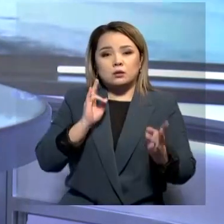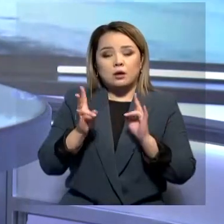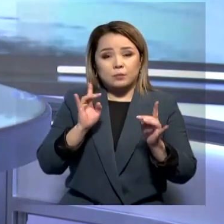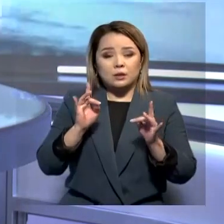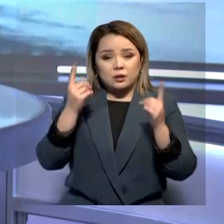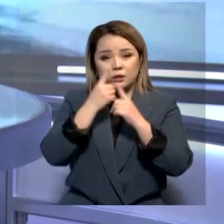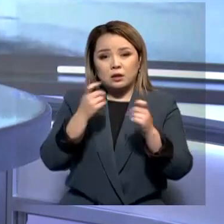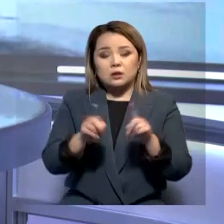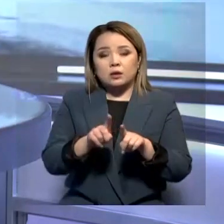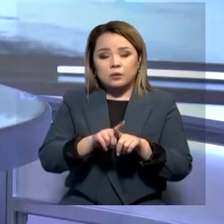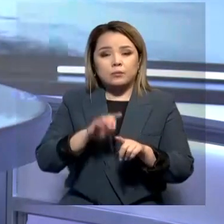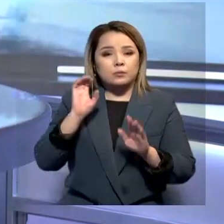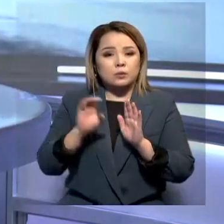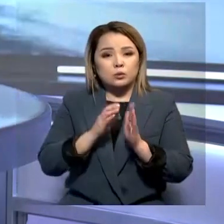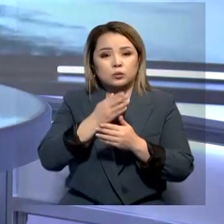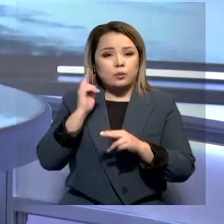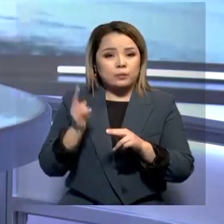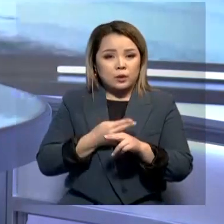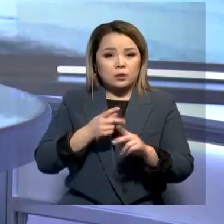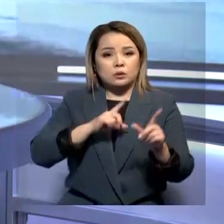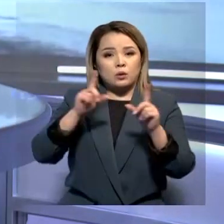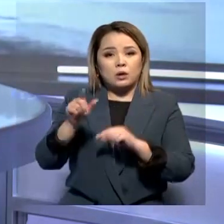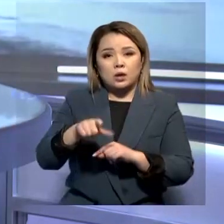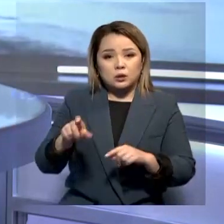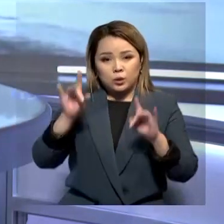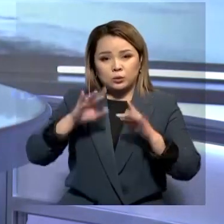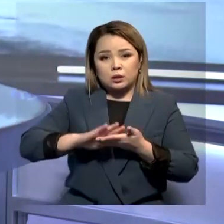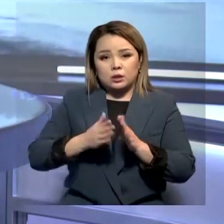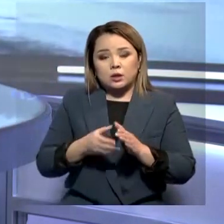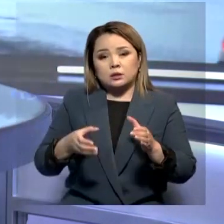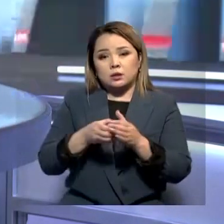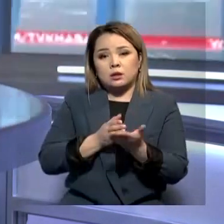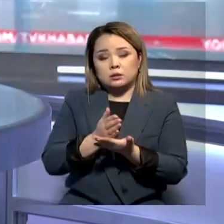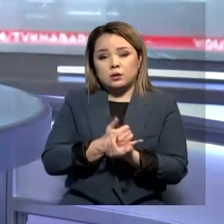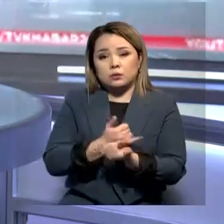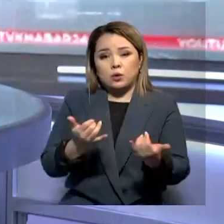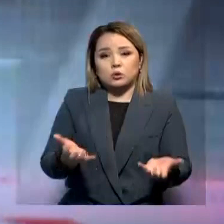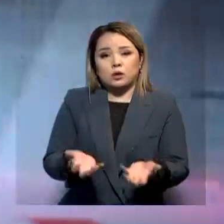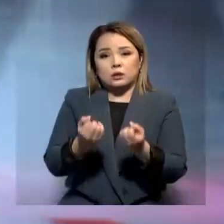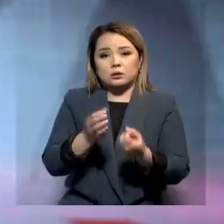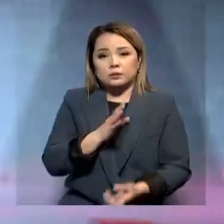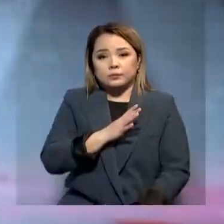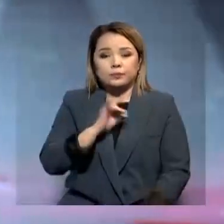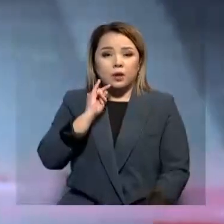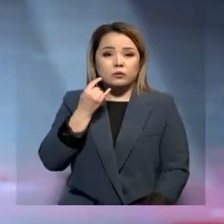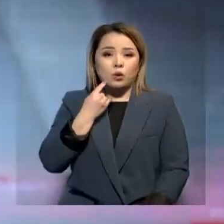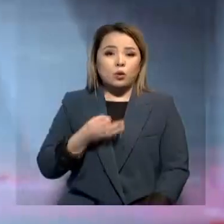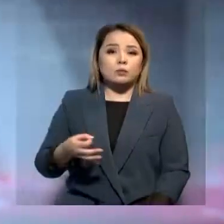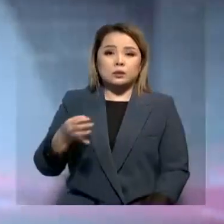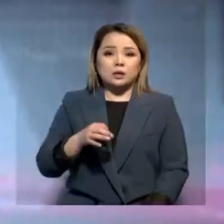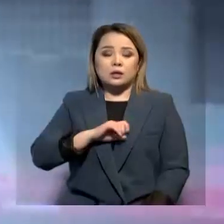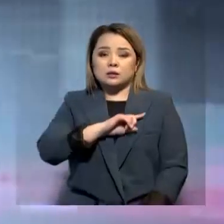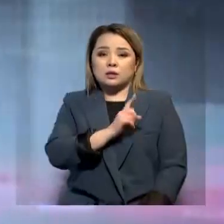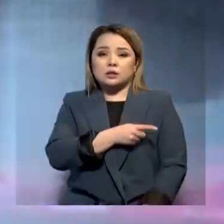қарамастан жолға шығып, қар құрсауында қалған жолаушыларды төтенше жағдайлар қызметкерлері құтқарды. Ал Павлодар